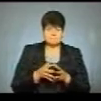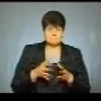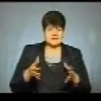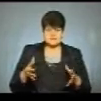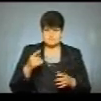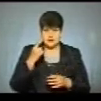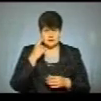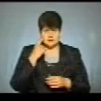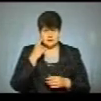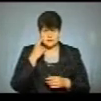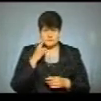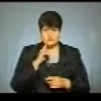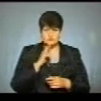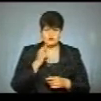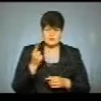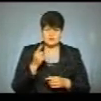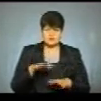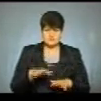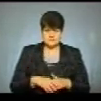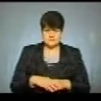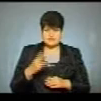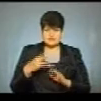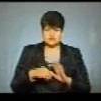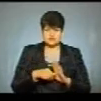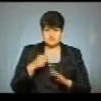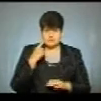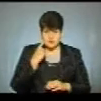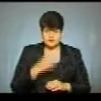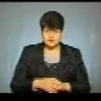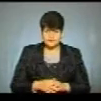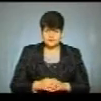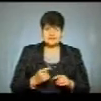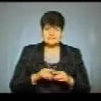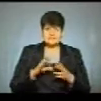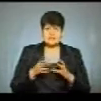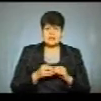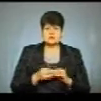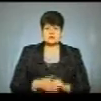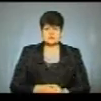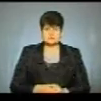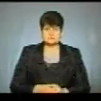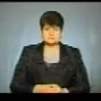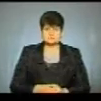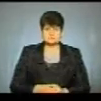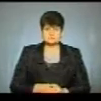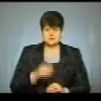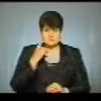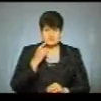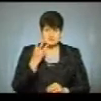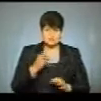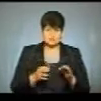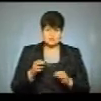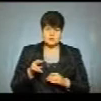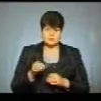максимальну кількість балів, і вони поки що на перших місцях. 36 балів. Це загальна сума. Оцінювали три судді по